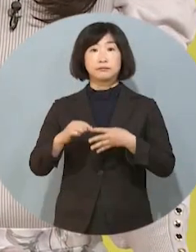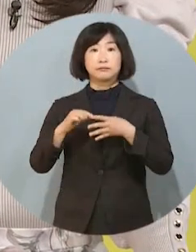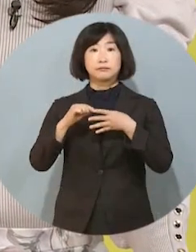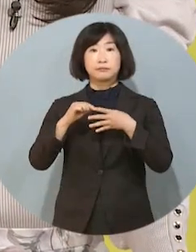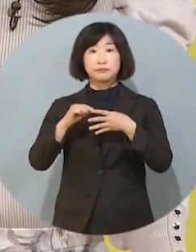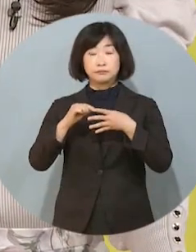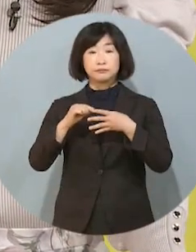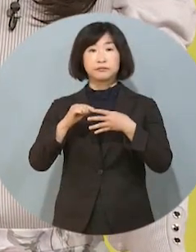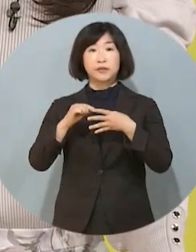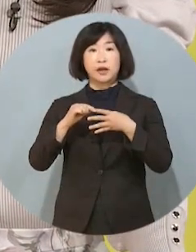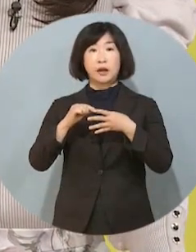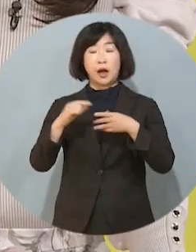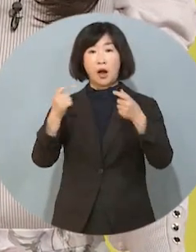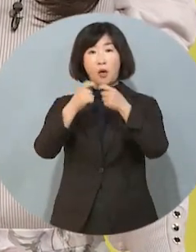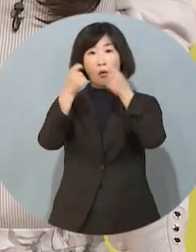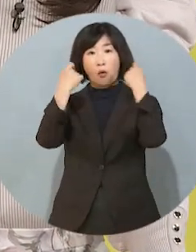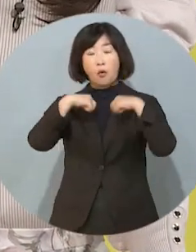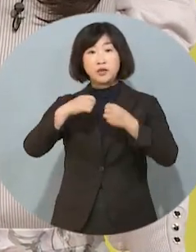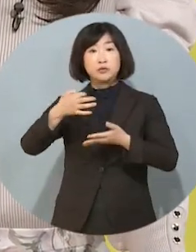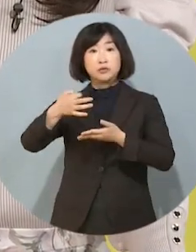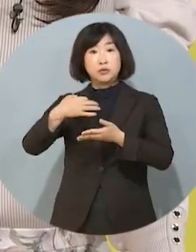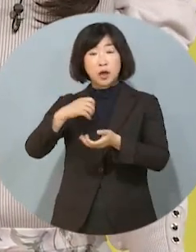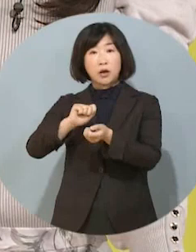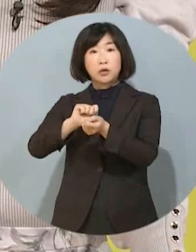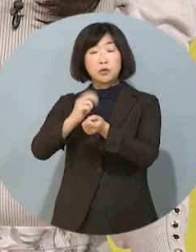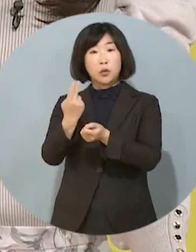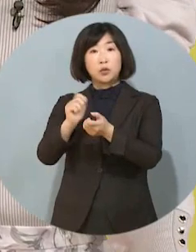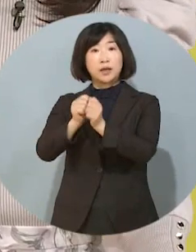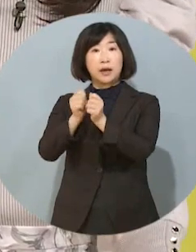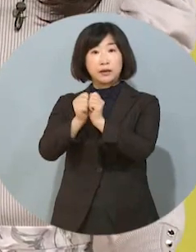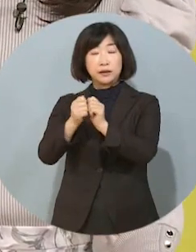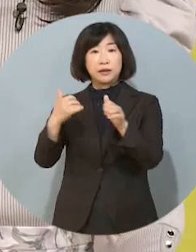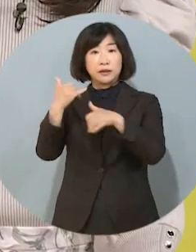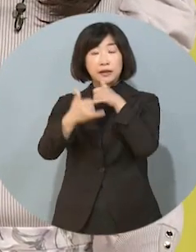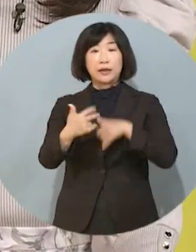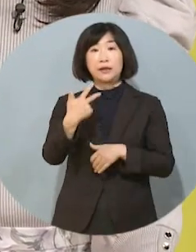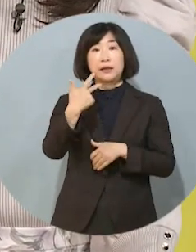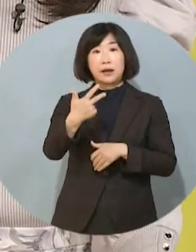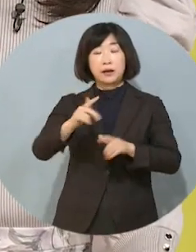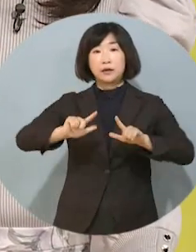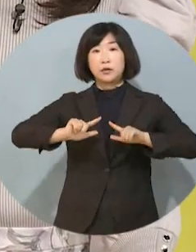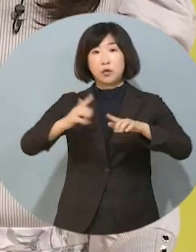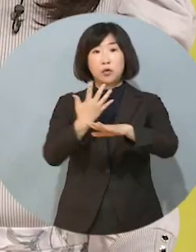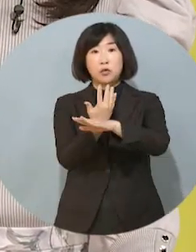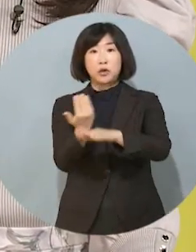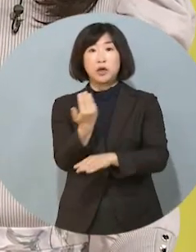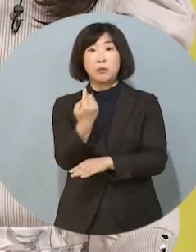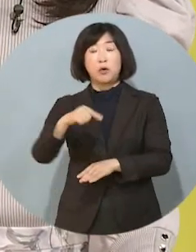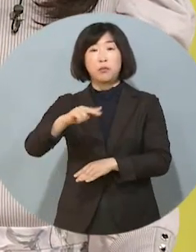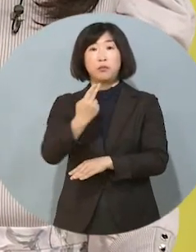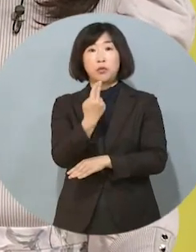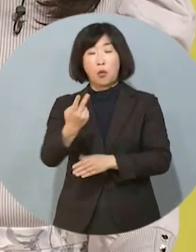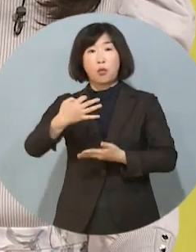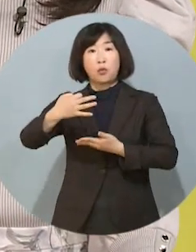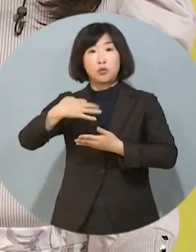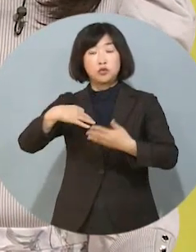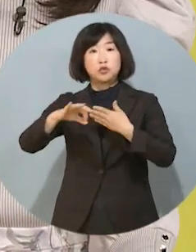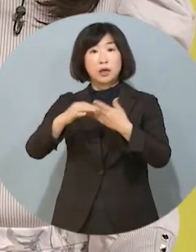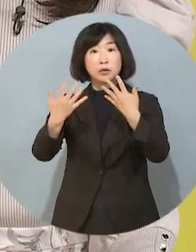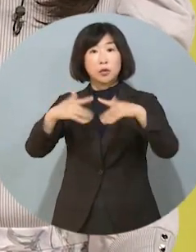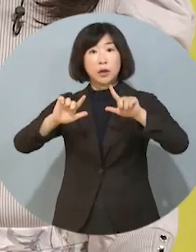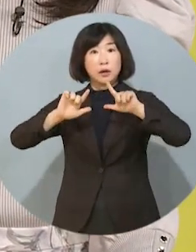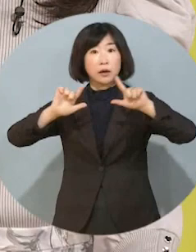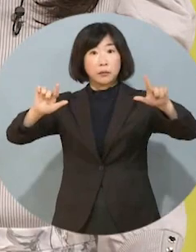です東京都は個人向け搭載第7回東京グリーンボンドの仮条件を